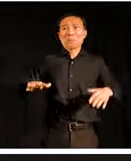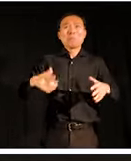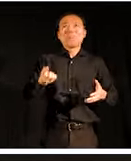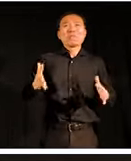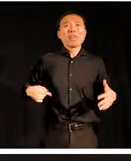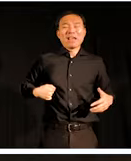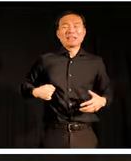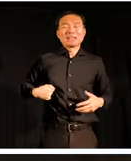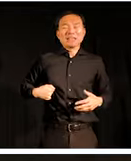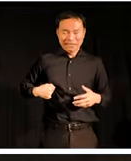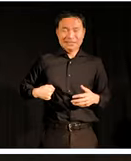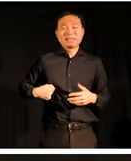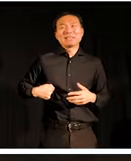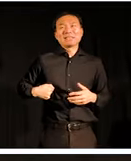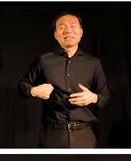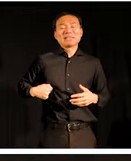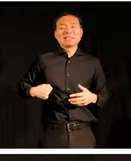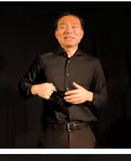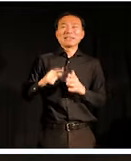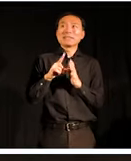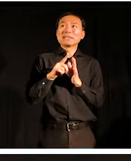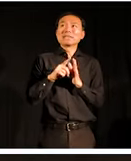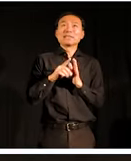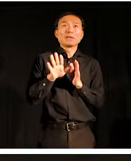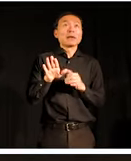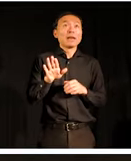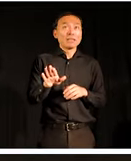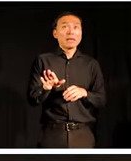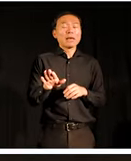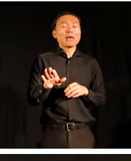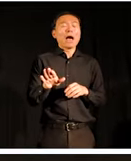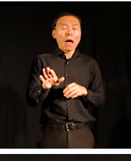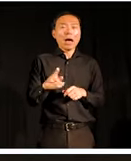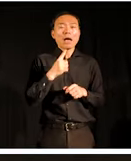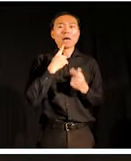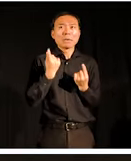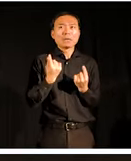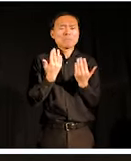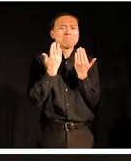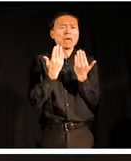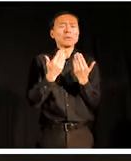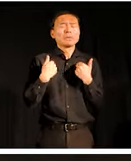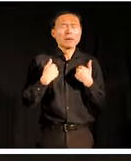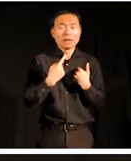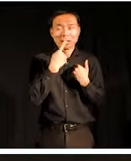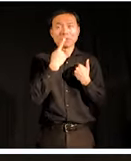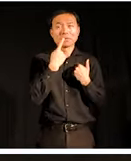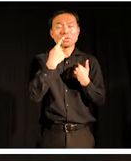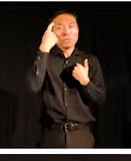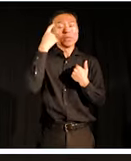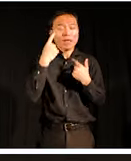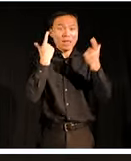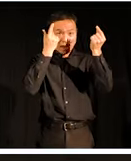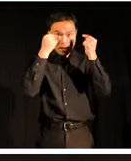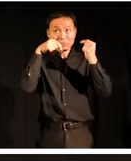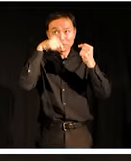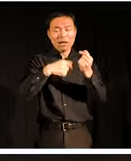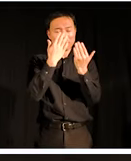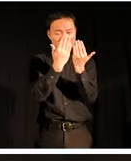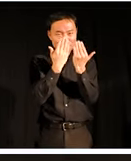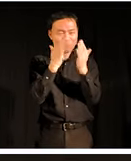ねもあってでそれであやっぱり勉強しないとと思ってねで大学頑張ってそれ